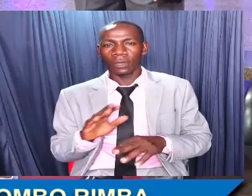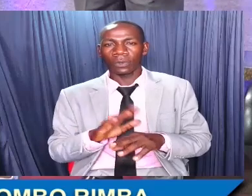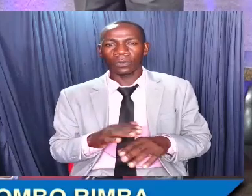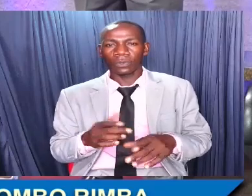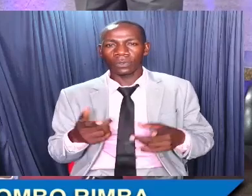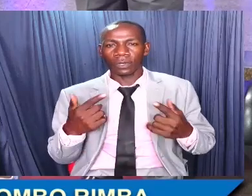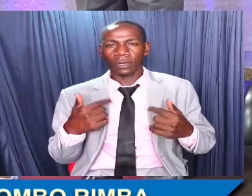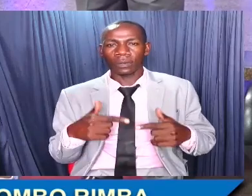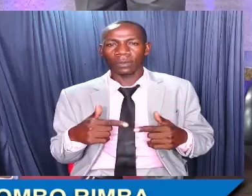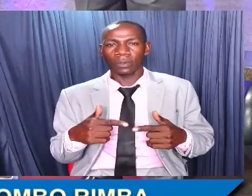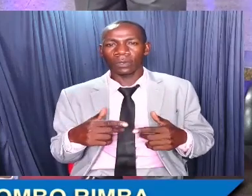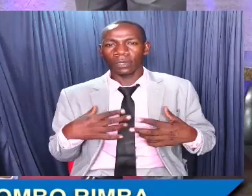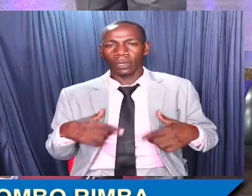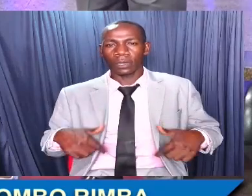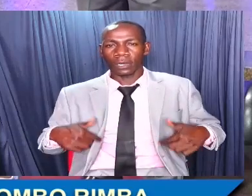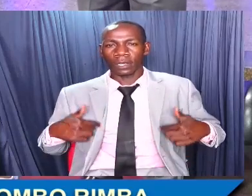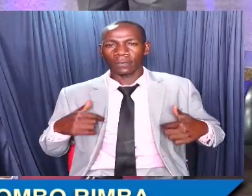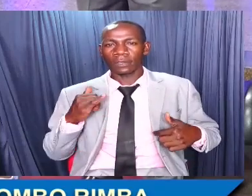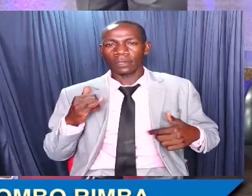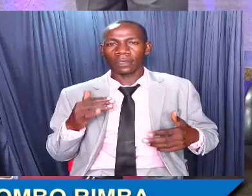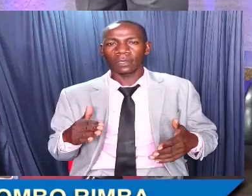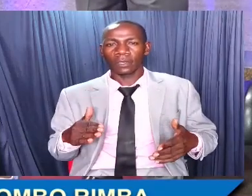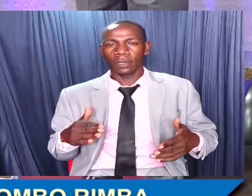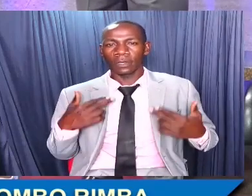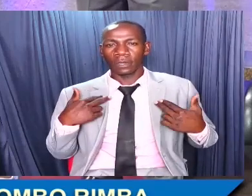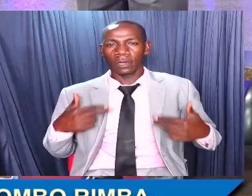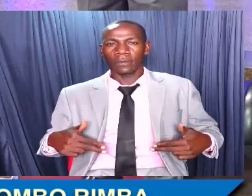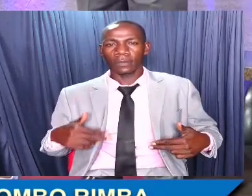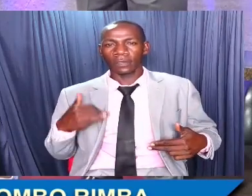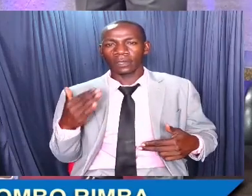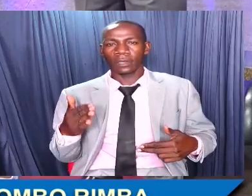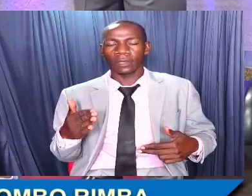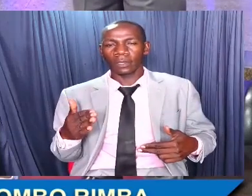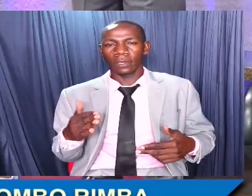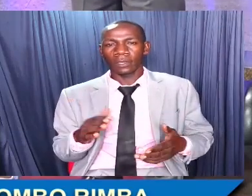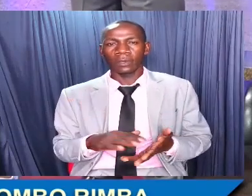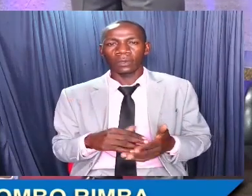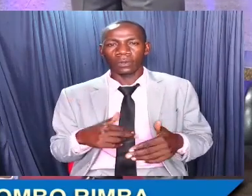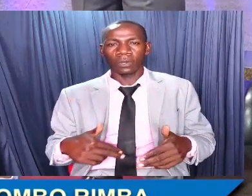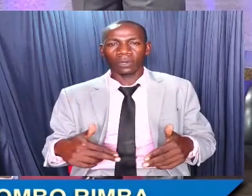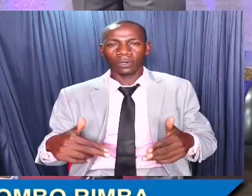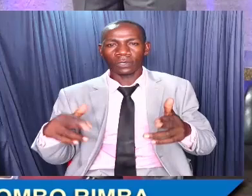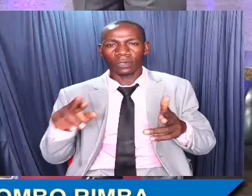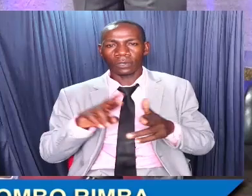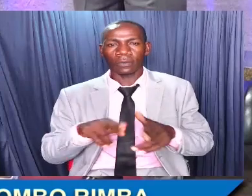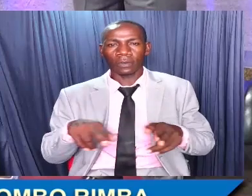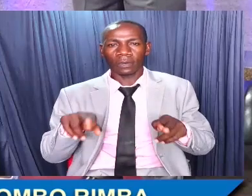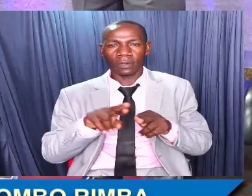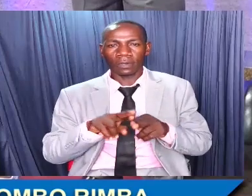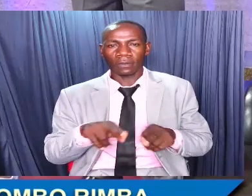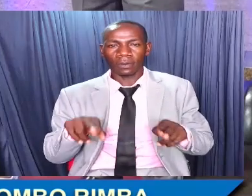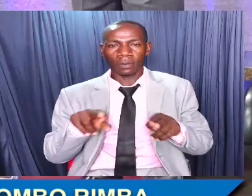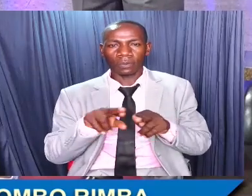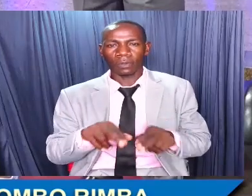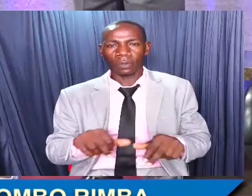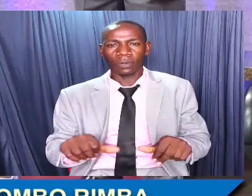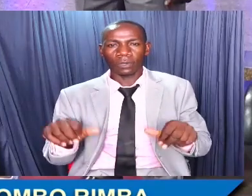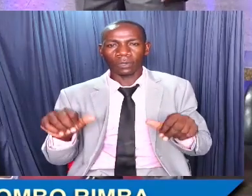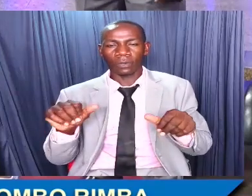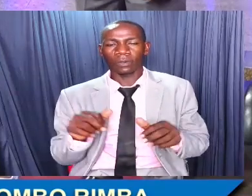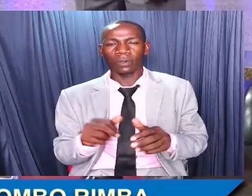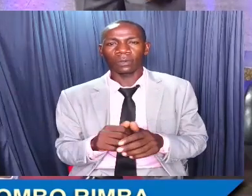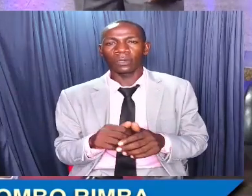kuja, whether good things uzima come, huko, wellness is uzima there. Hauko, no wellness yeye anatubu dhambi akijua ndio njia ya utakaso. Knowing this is a way to